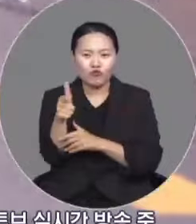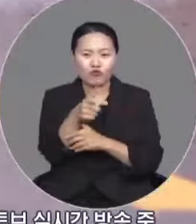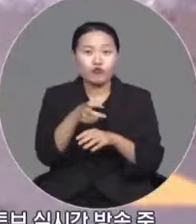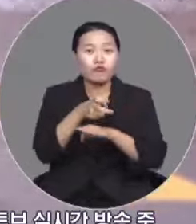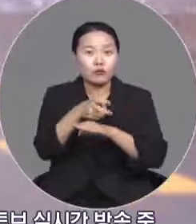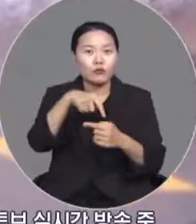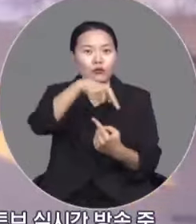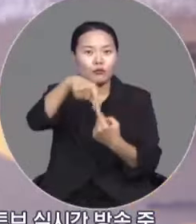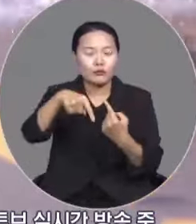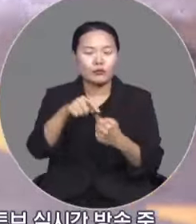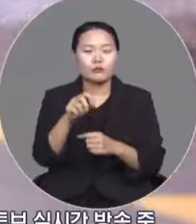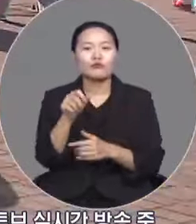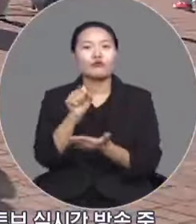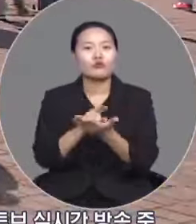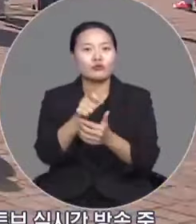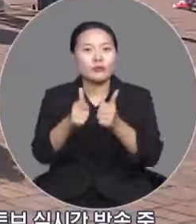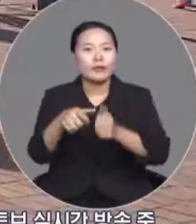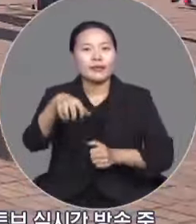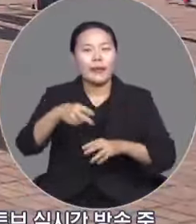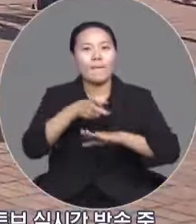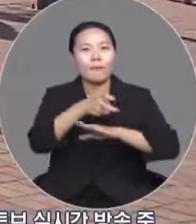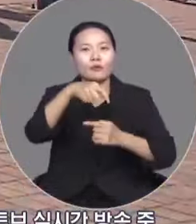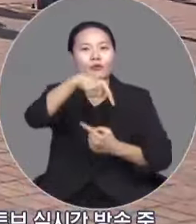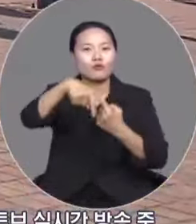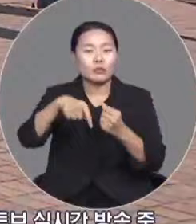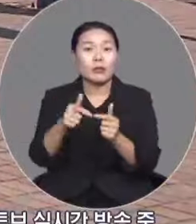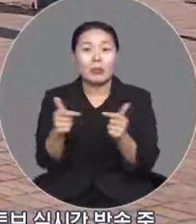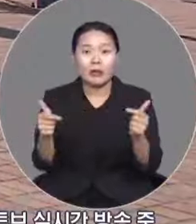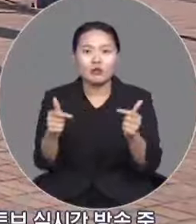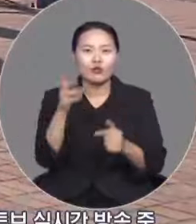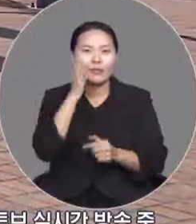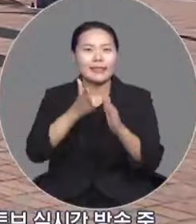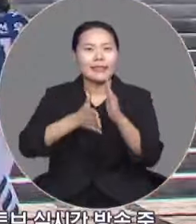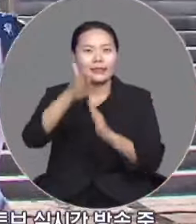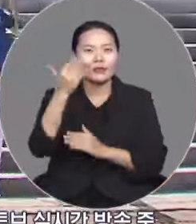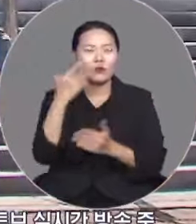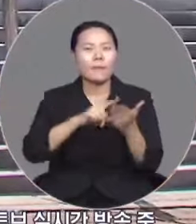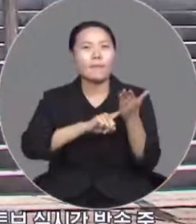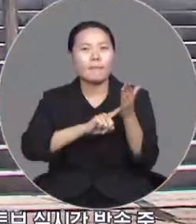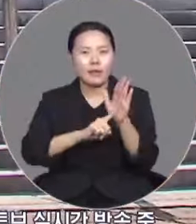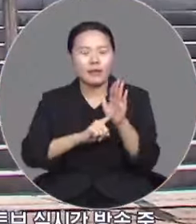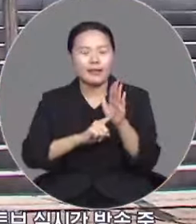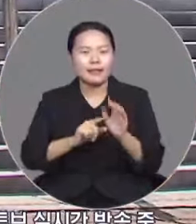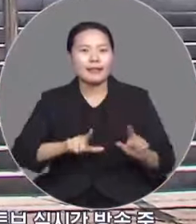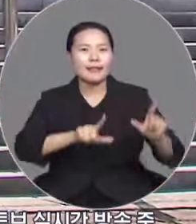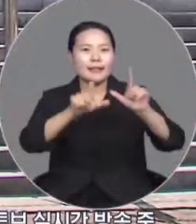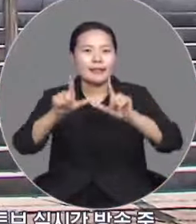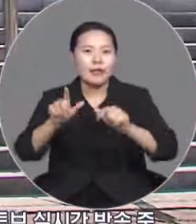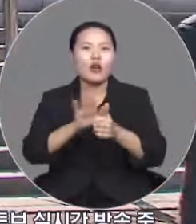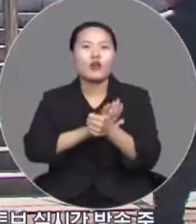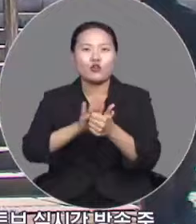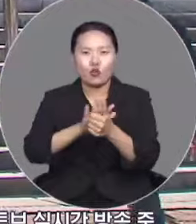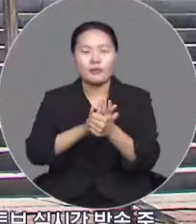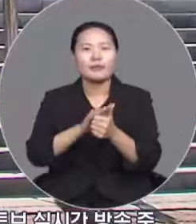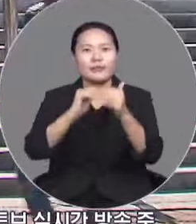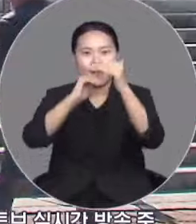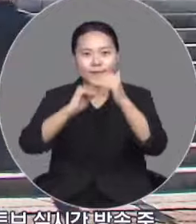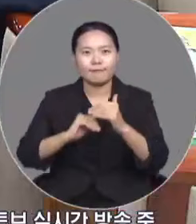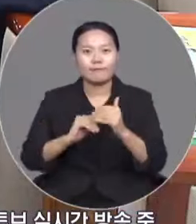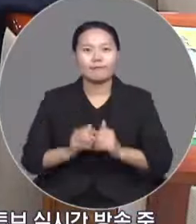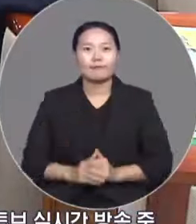운영, 문수 축구 경기장 셔틀버스 운행 등은 울산시가 최근 발표한 생활 플러스